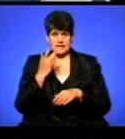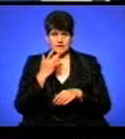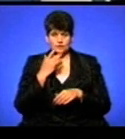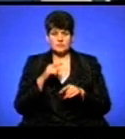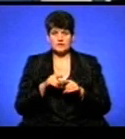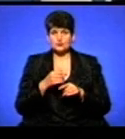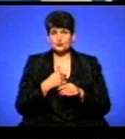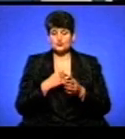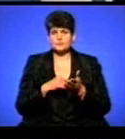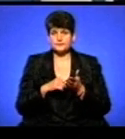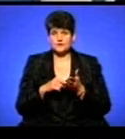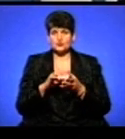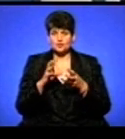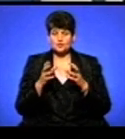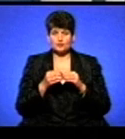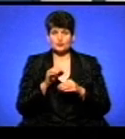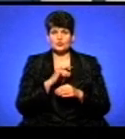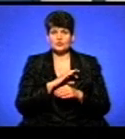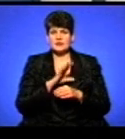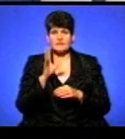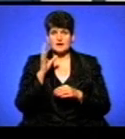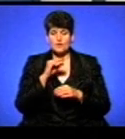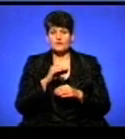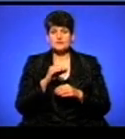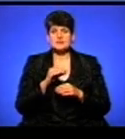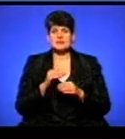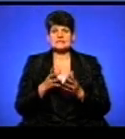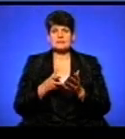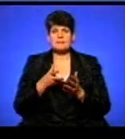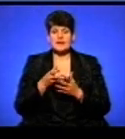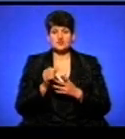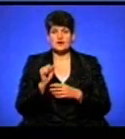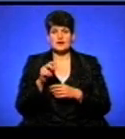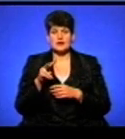хочу зазначити, що до сукупного доходу не враховуються сплачені аліменти. Також важлива